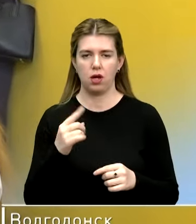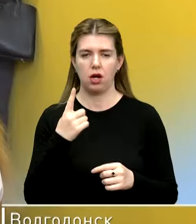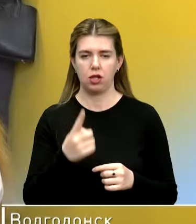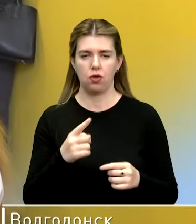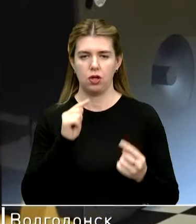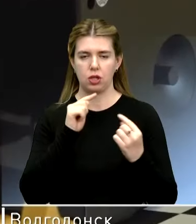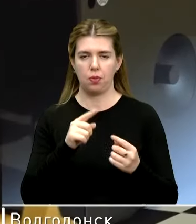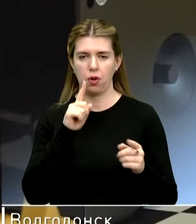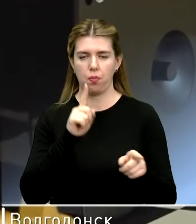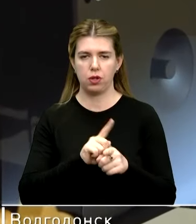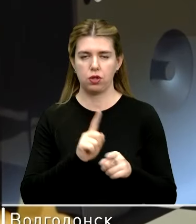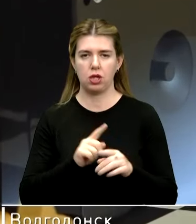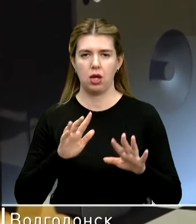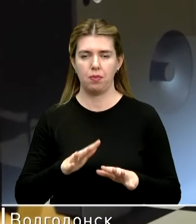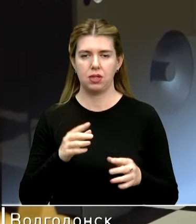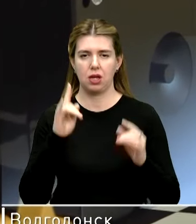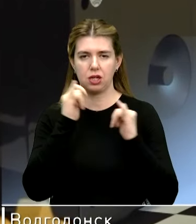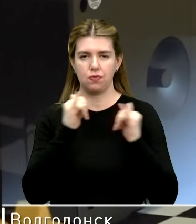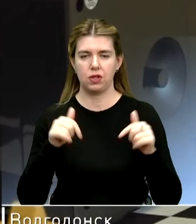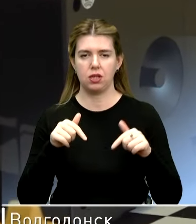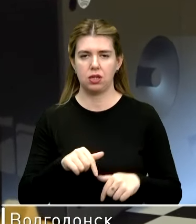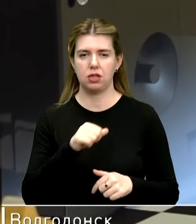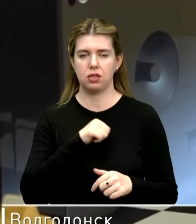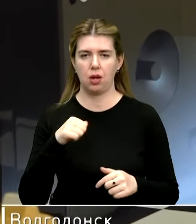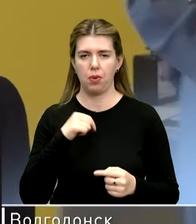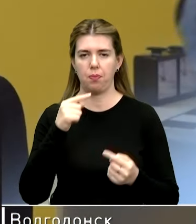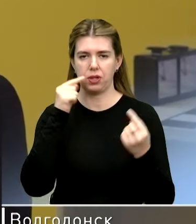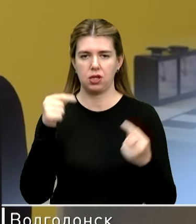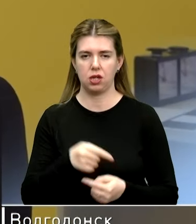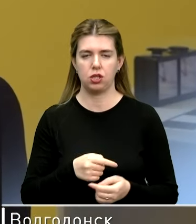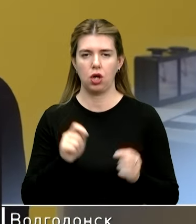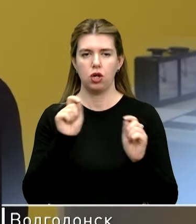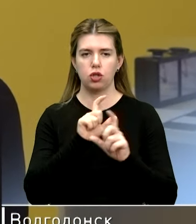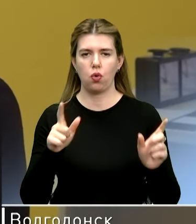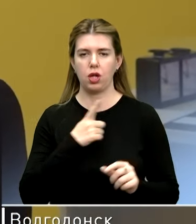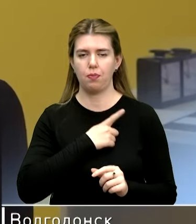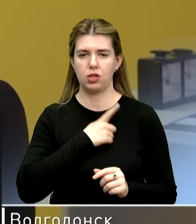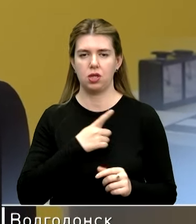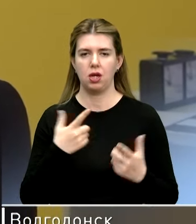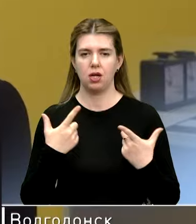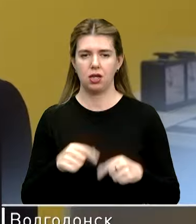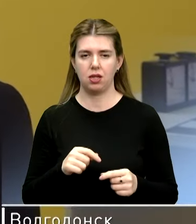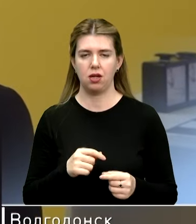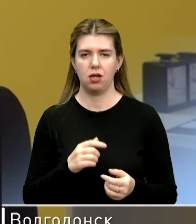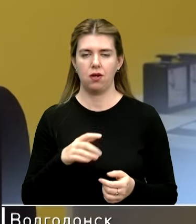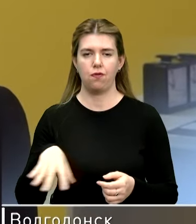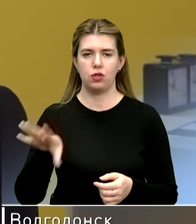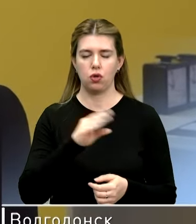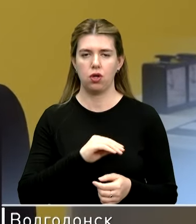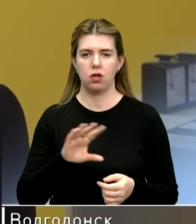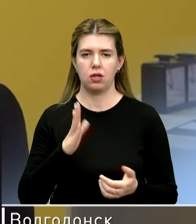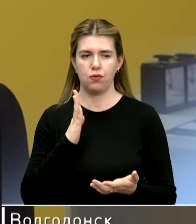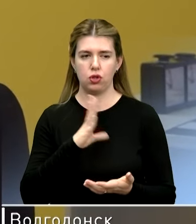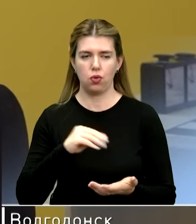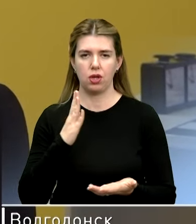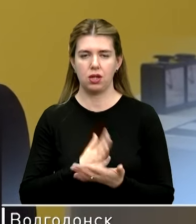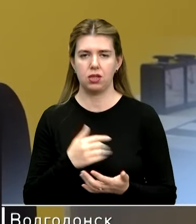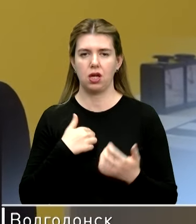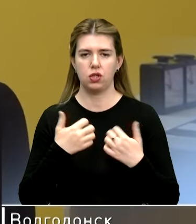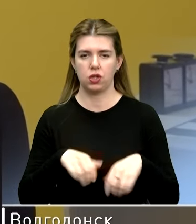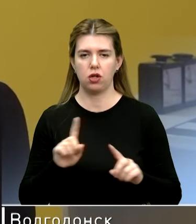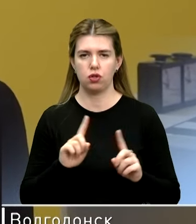одном соперники сходятся. Место для развития здесь самое подходящее. Школа мечты – это там, где все абсолютно есть. И